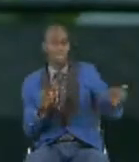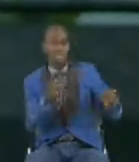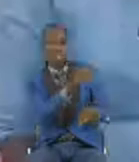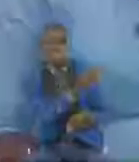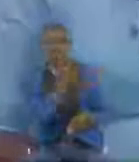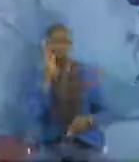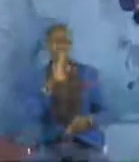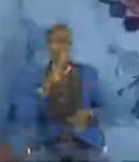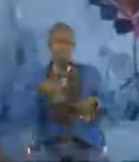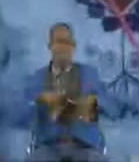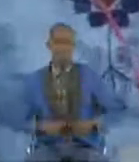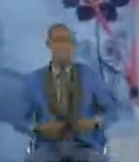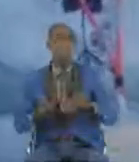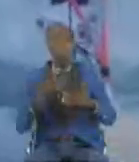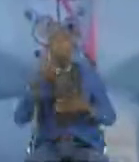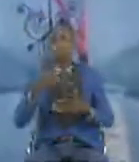avant toi.